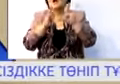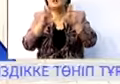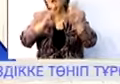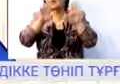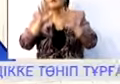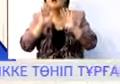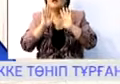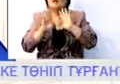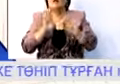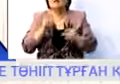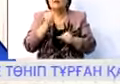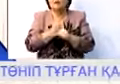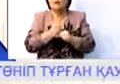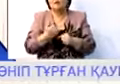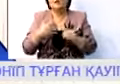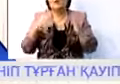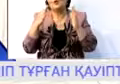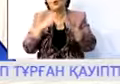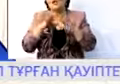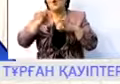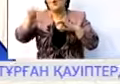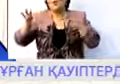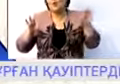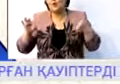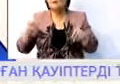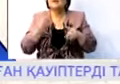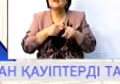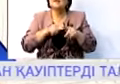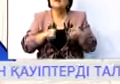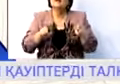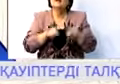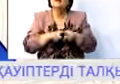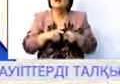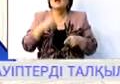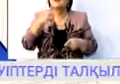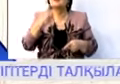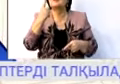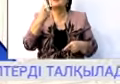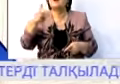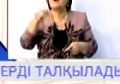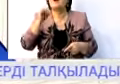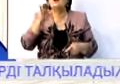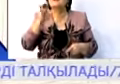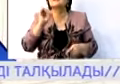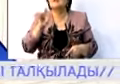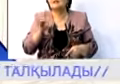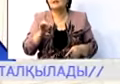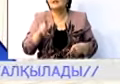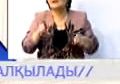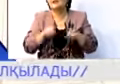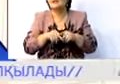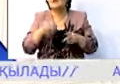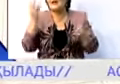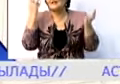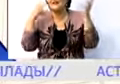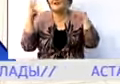Сұраныс шүкір, қазір үйге барып, үйдің өлшемімен және де 21-ші ғасырдың несімен,